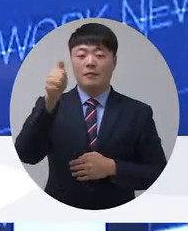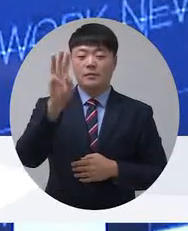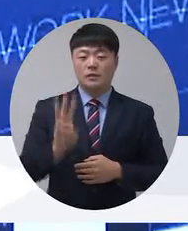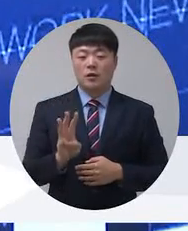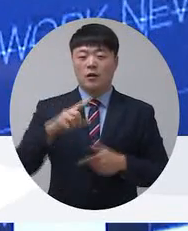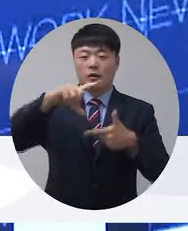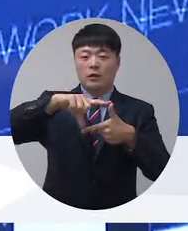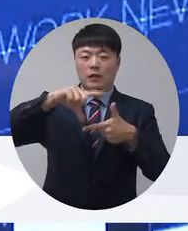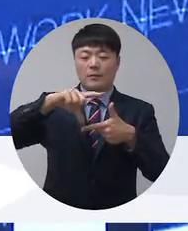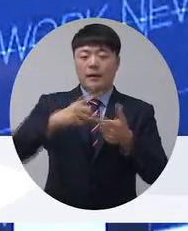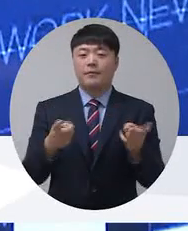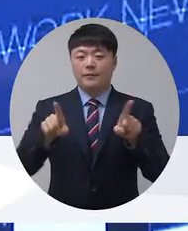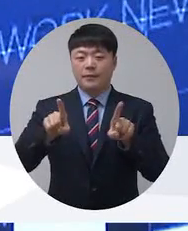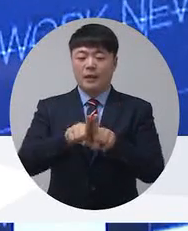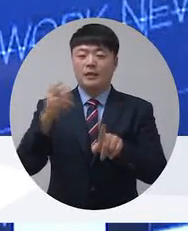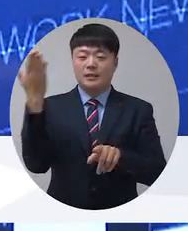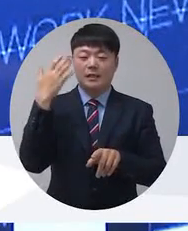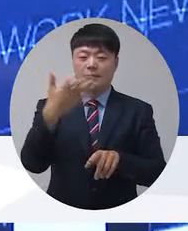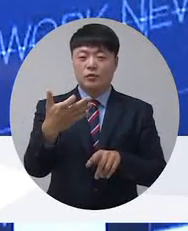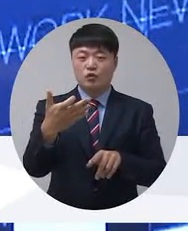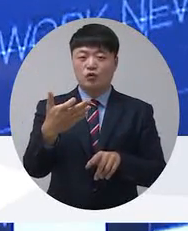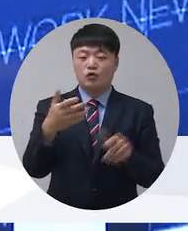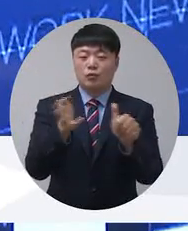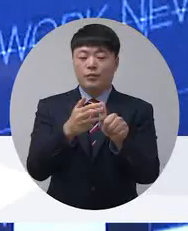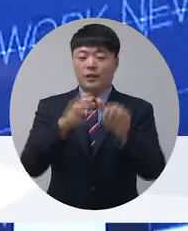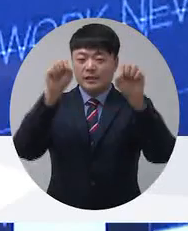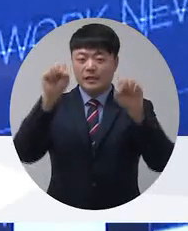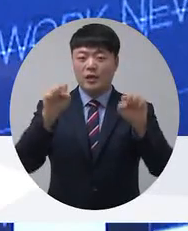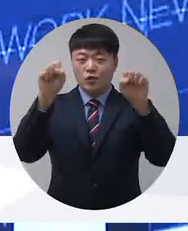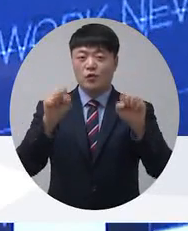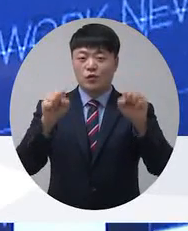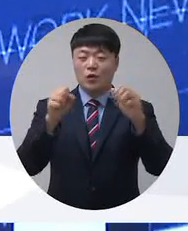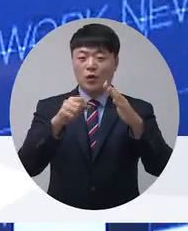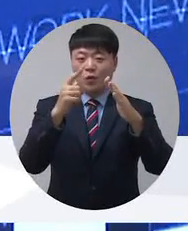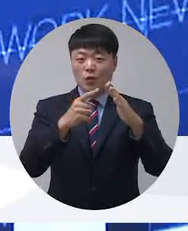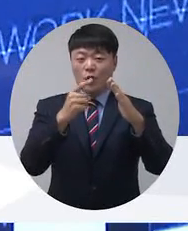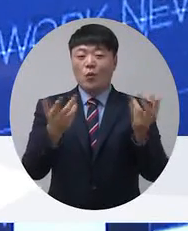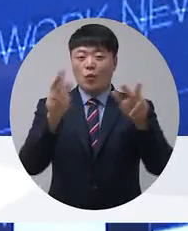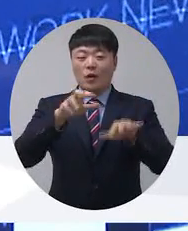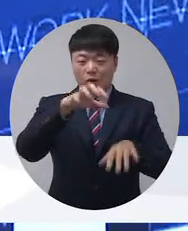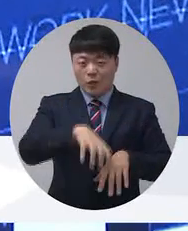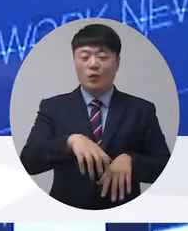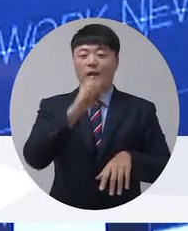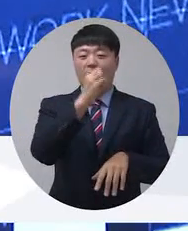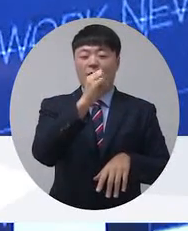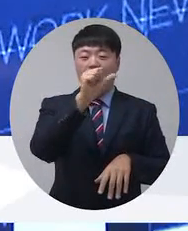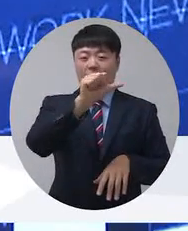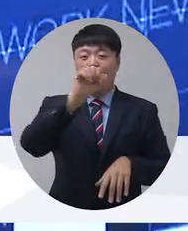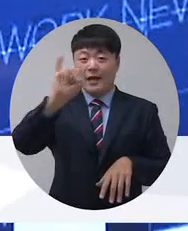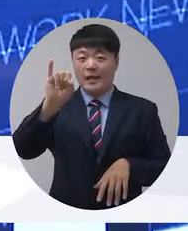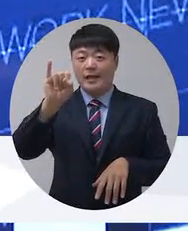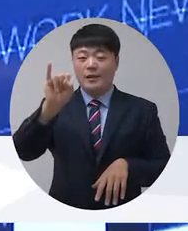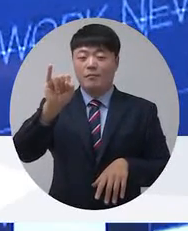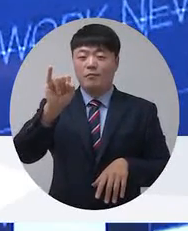합천군은 경상남도와 합동으로 지난 19일 합천군민체육공원에서 조류인플루엔자 구제역 가상방영